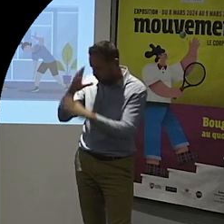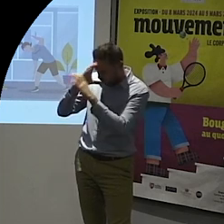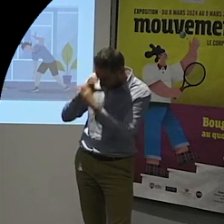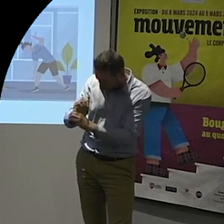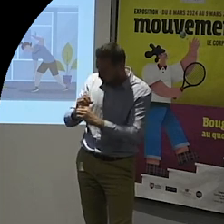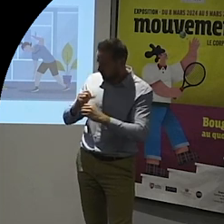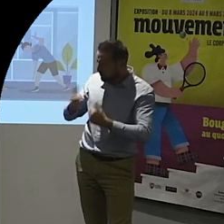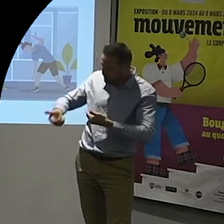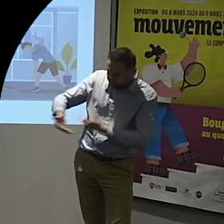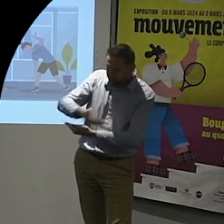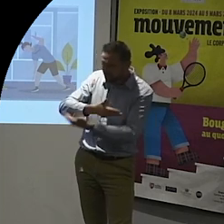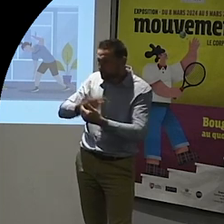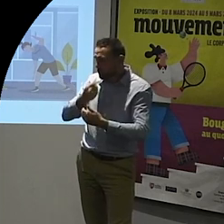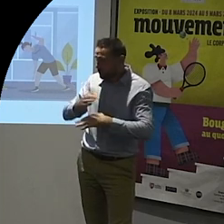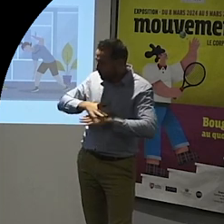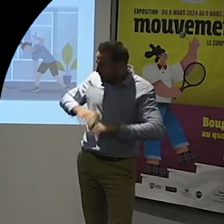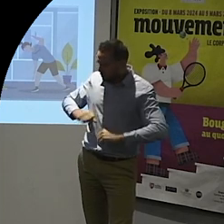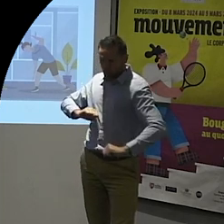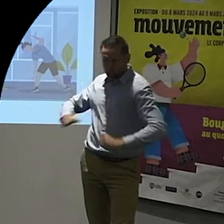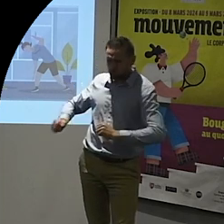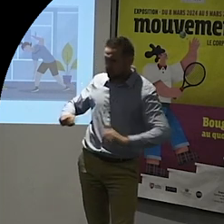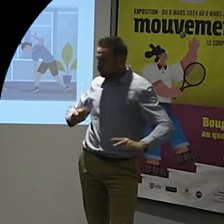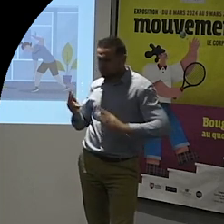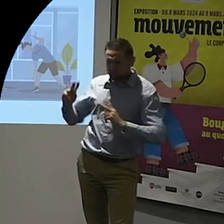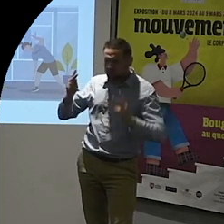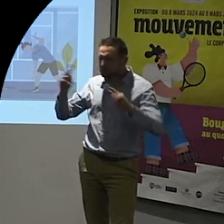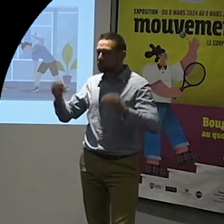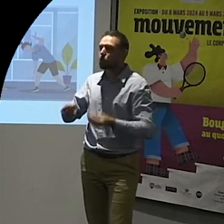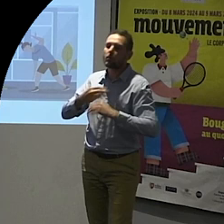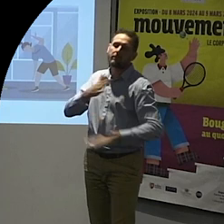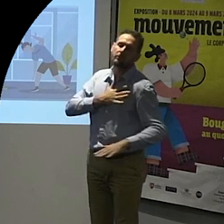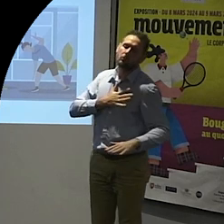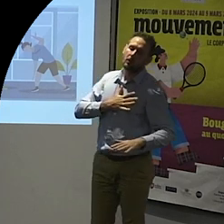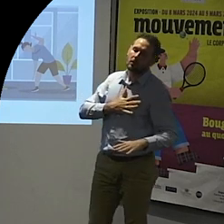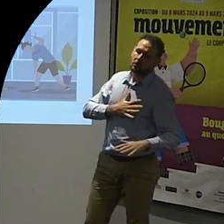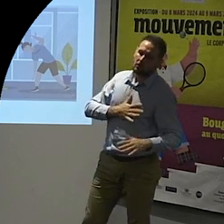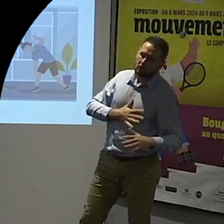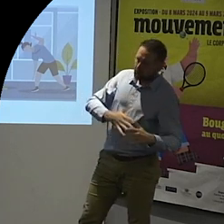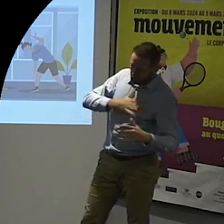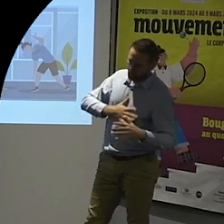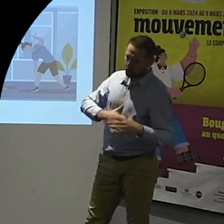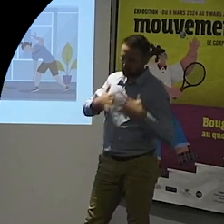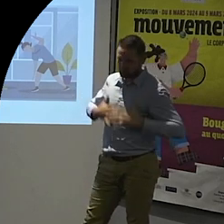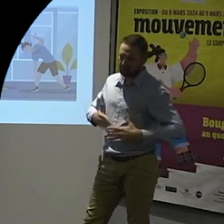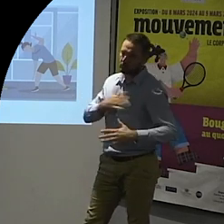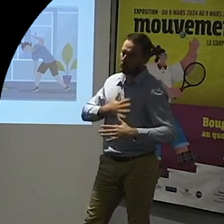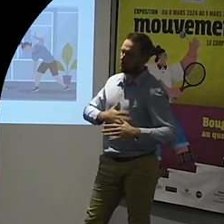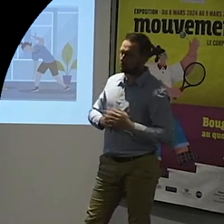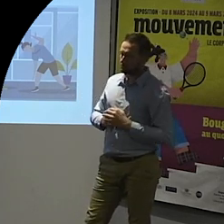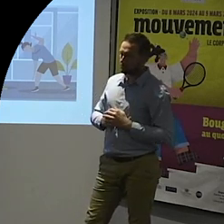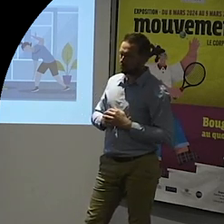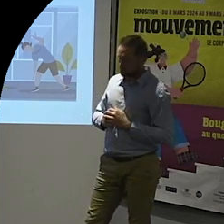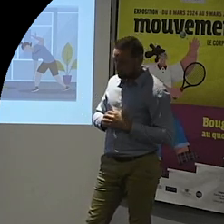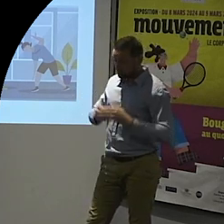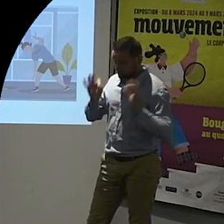bien, on bouge le corps, c'est du bien-être physique. Moi, là, je vais parler du